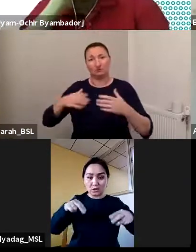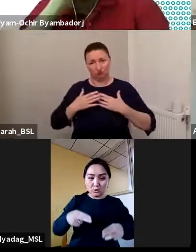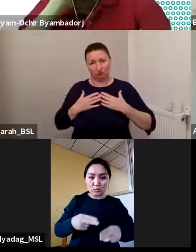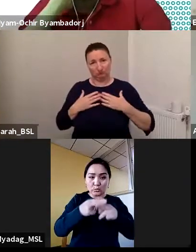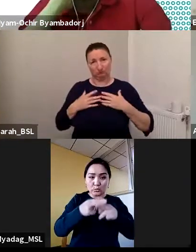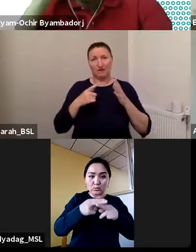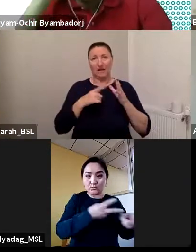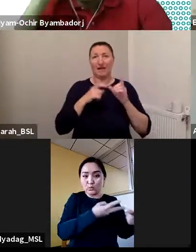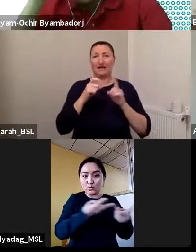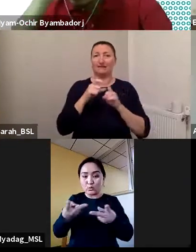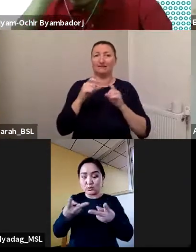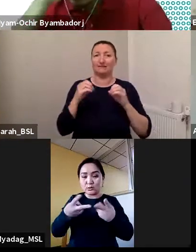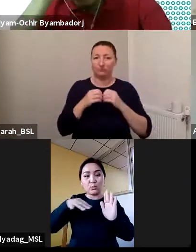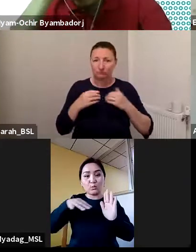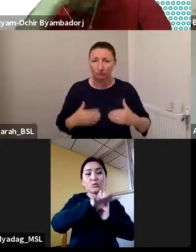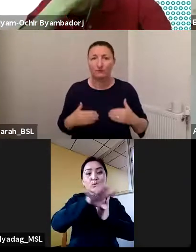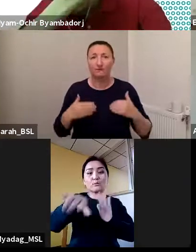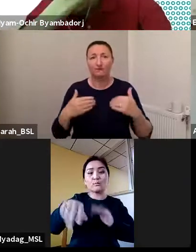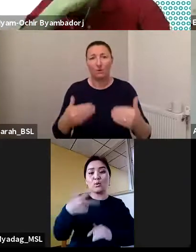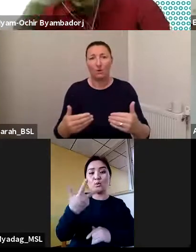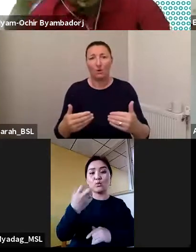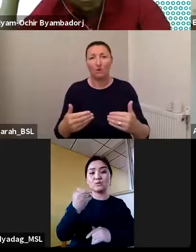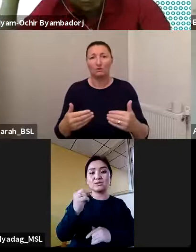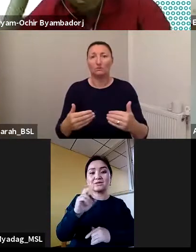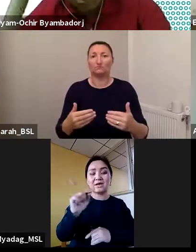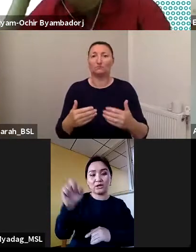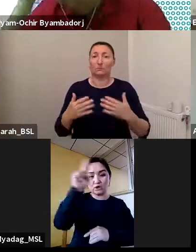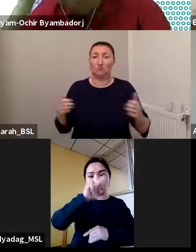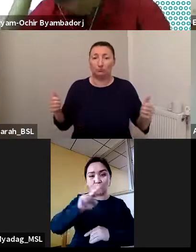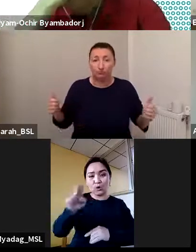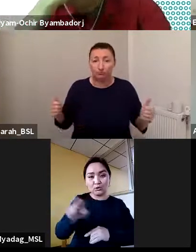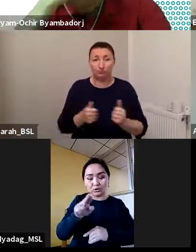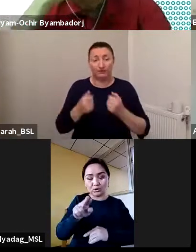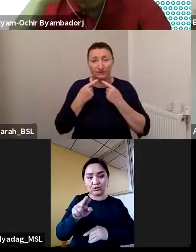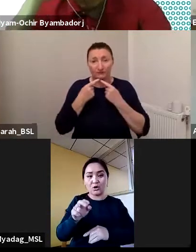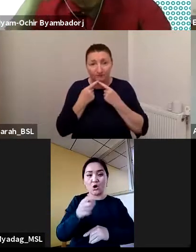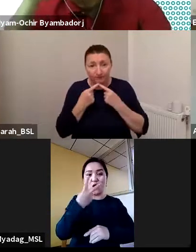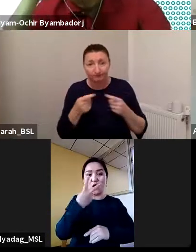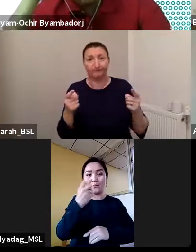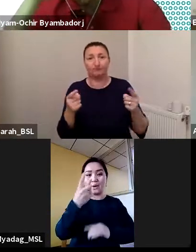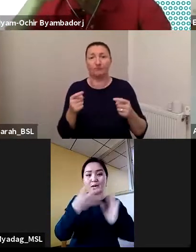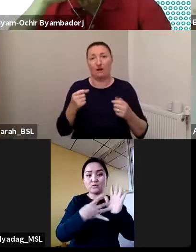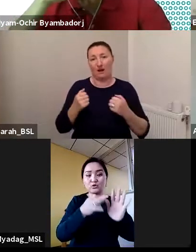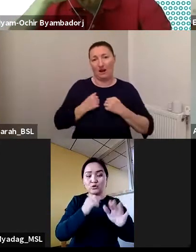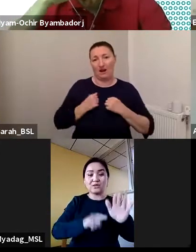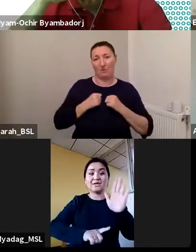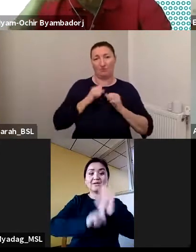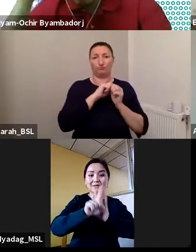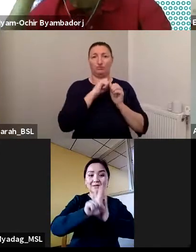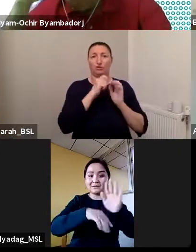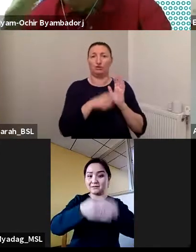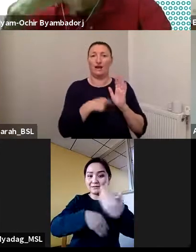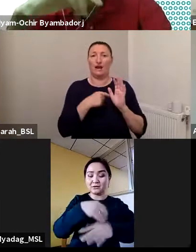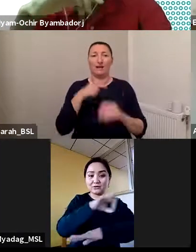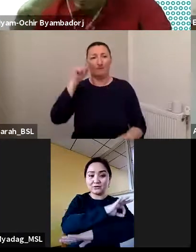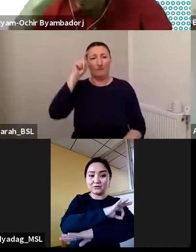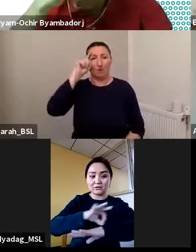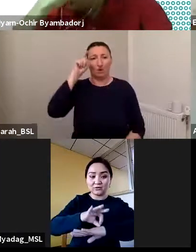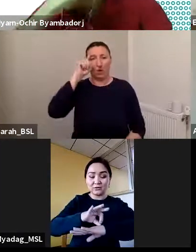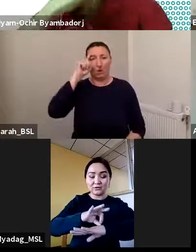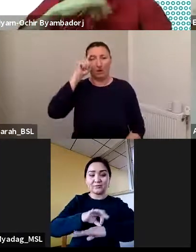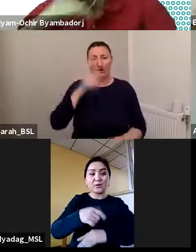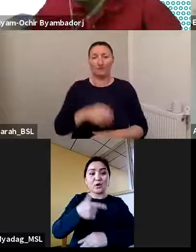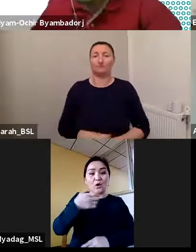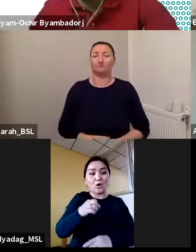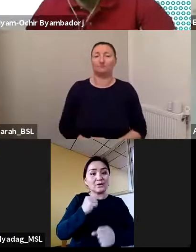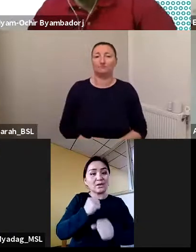нэг 30 сая долларын нэг төслийг бид нар 2019 онд эхлүүлээд одоо ингээд хэрэгжүүлж байна. Тэгээ энэ төслийн хүрээнд бид нар хийж байгаа гол